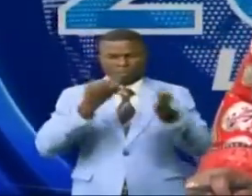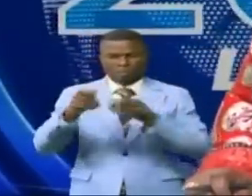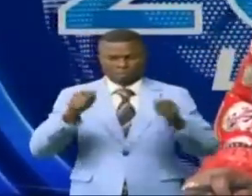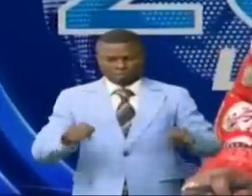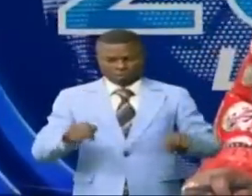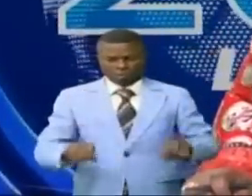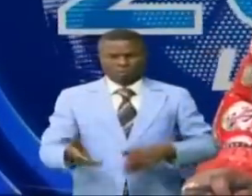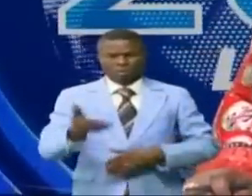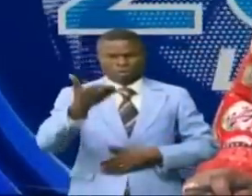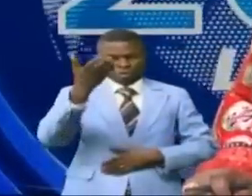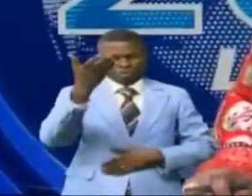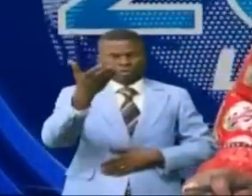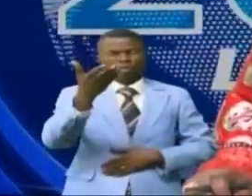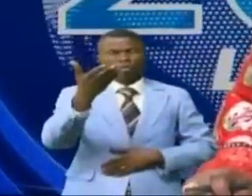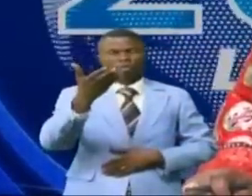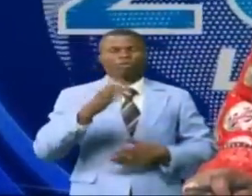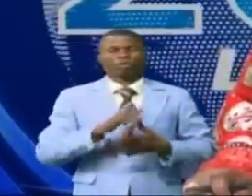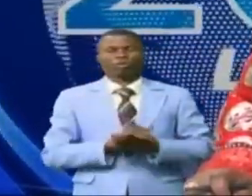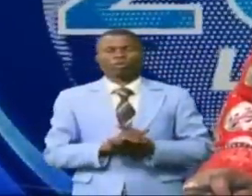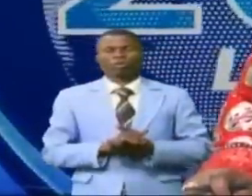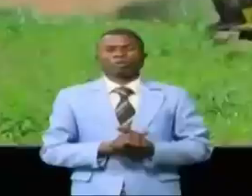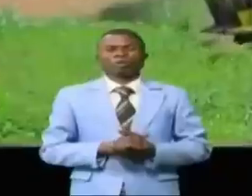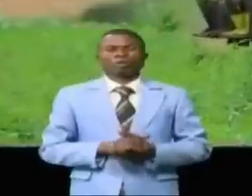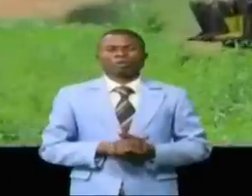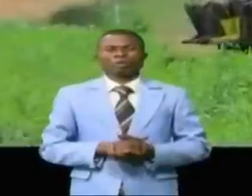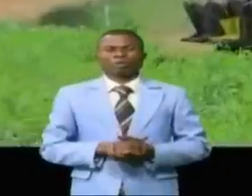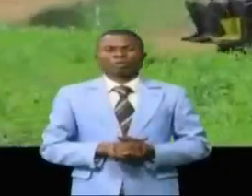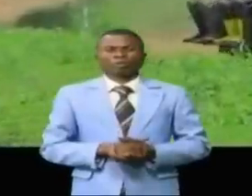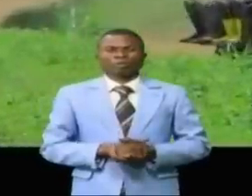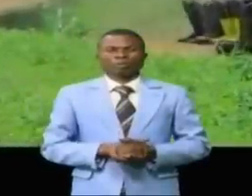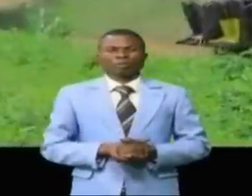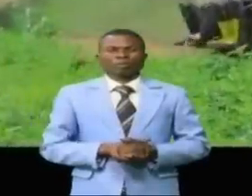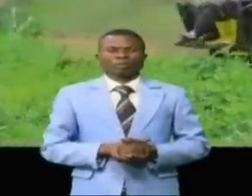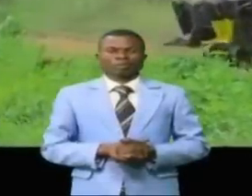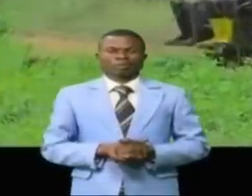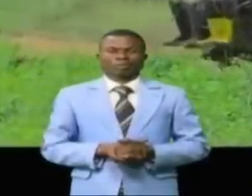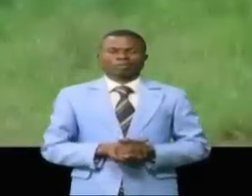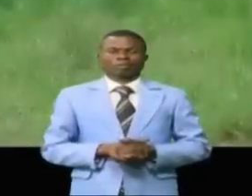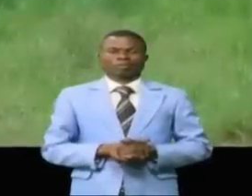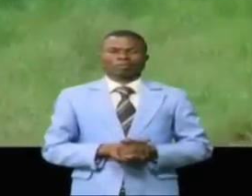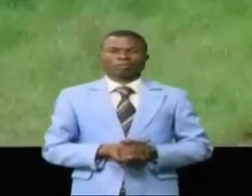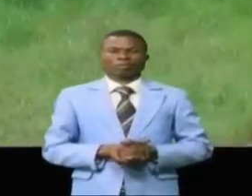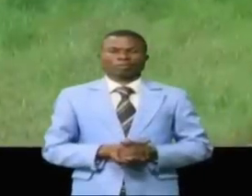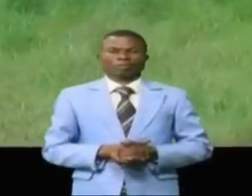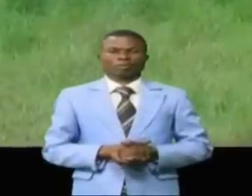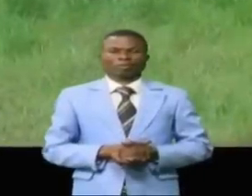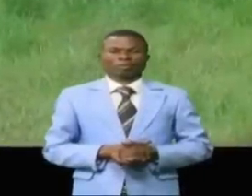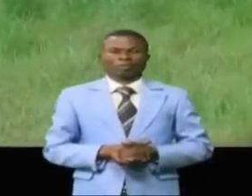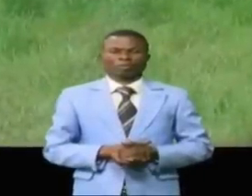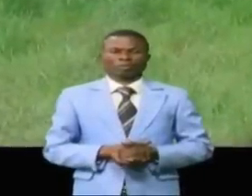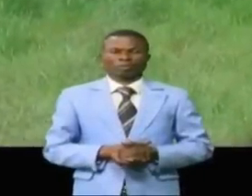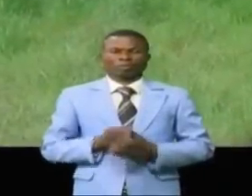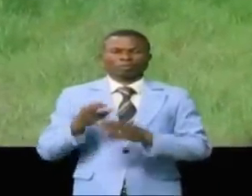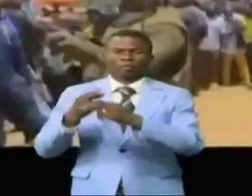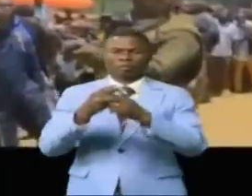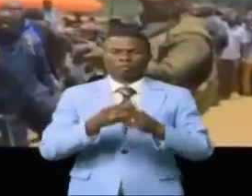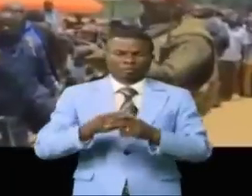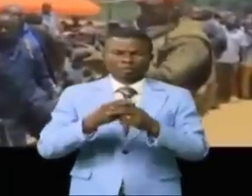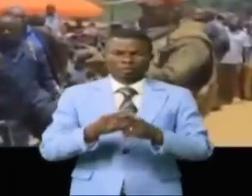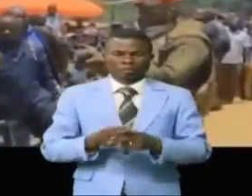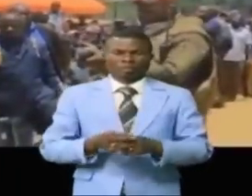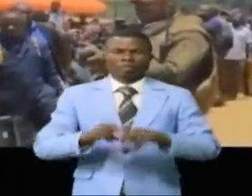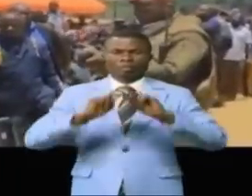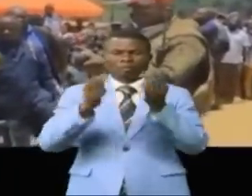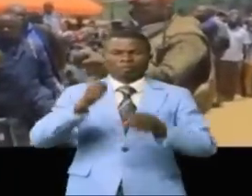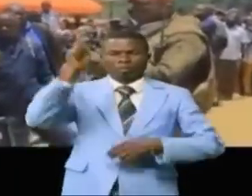ce reportage de la RTNC Ituri. La maîtrise des violences et la stabilisation de la situation sécuritaire par le